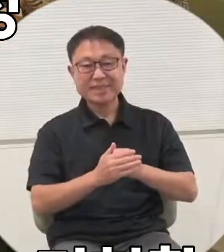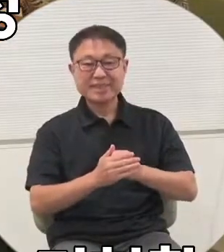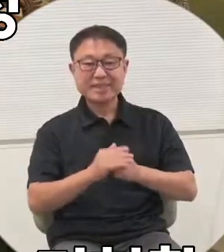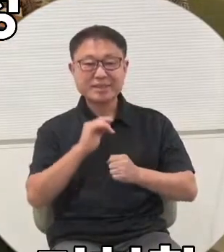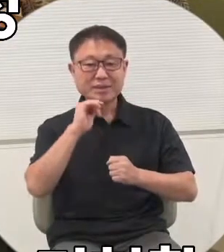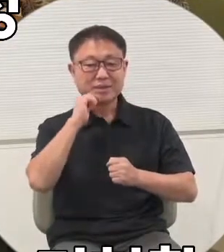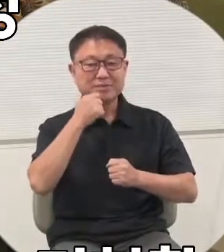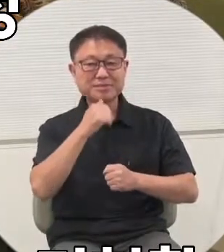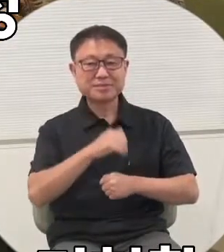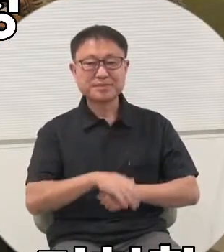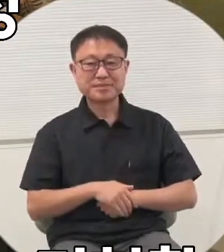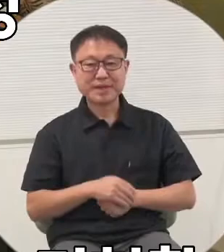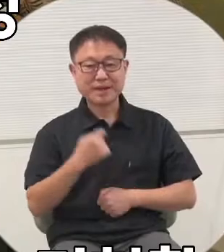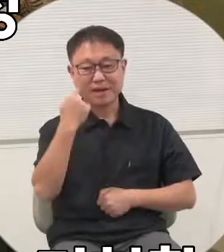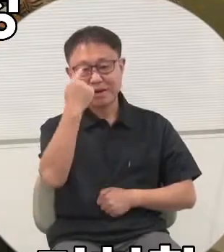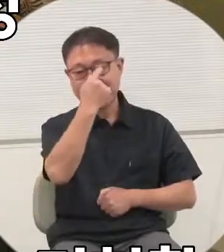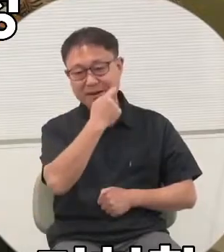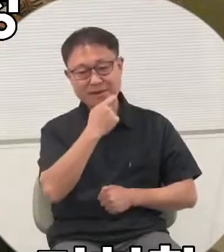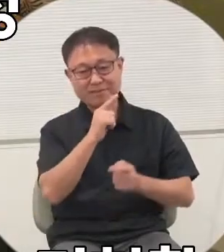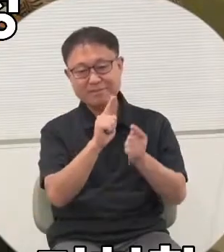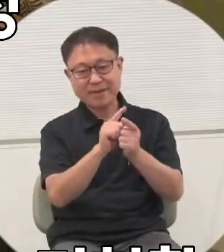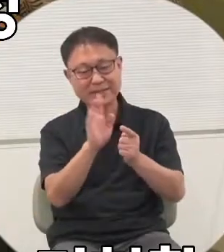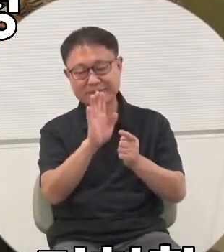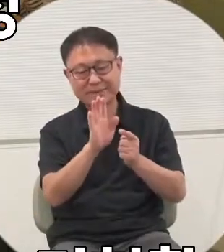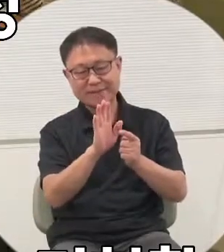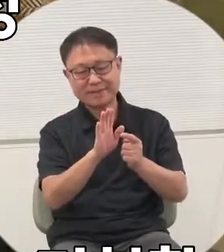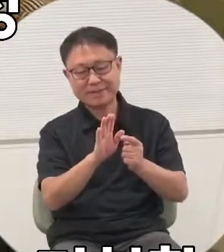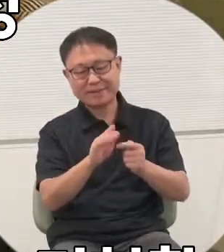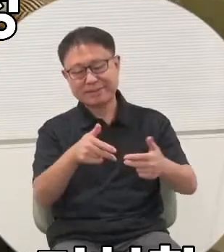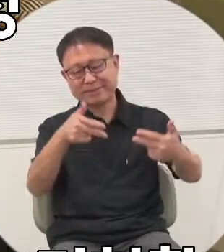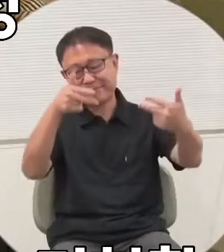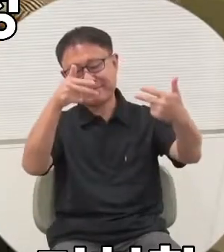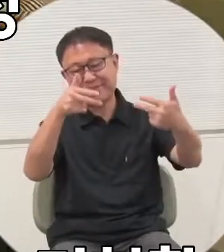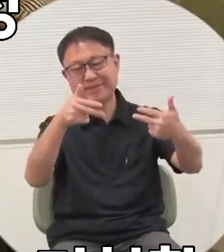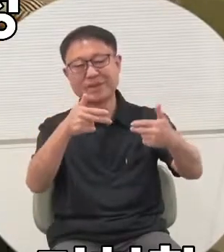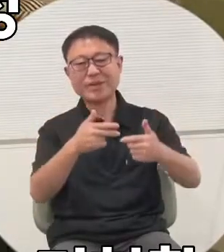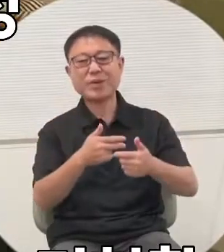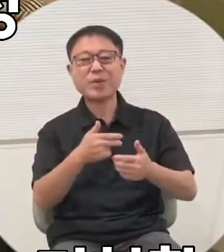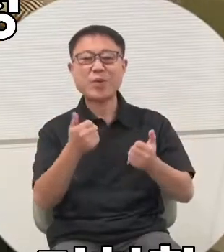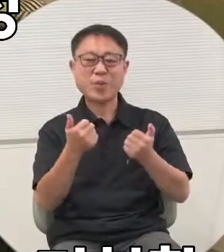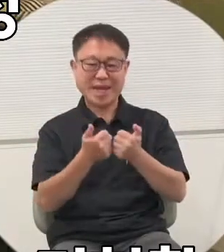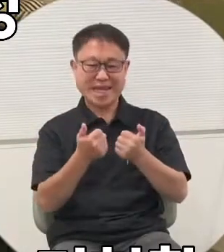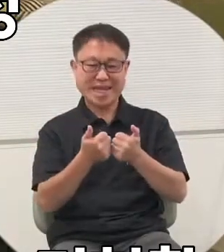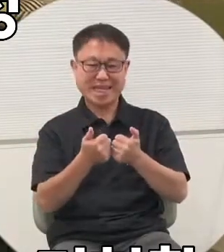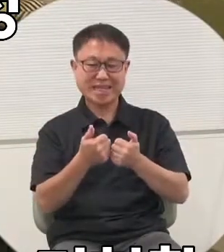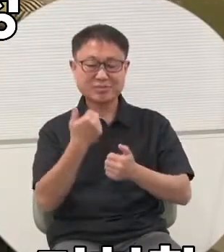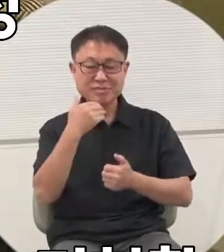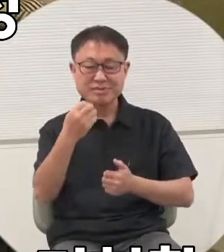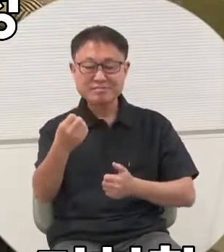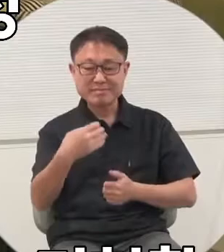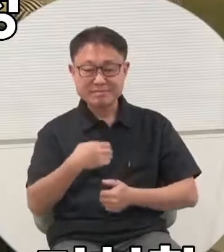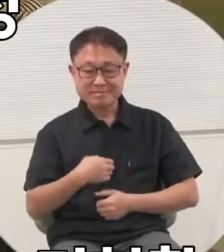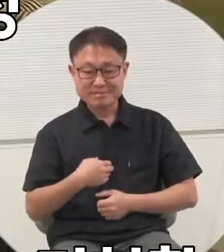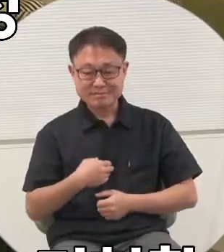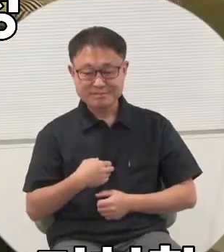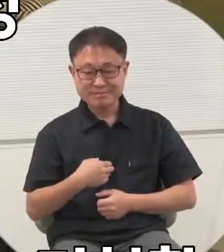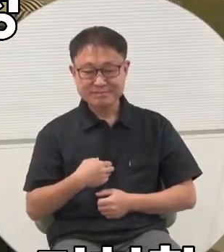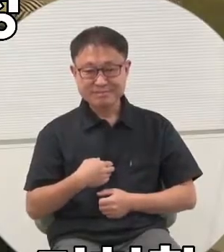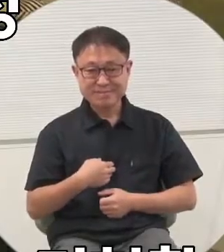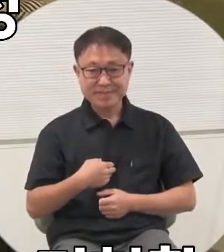요새 네. 이제 뭐 비대면 이래가지고 줌 화상회의 맞아요. 한 분이 그런 말씀하시더라고요. 이건 비대면이